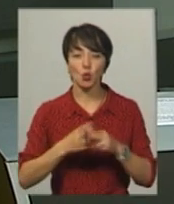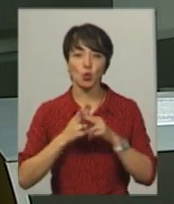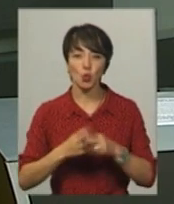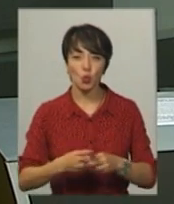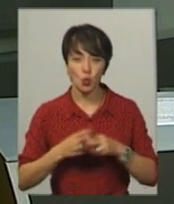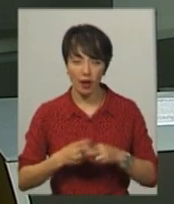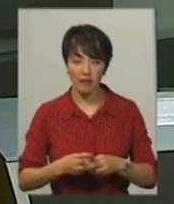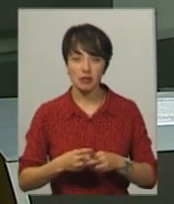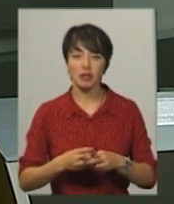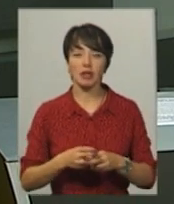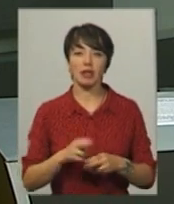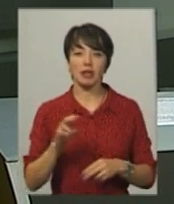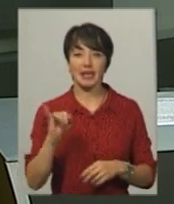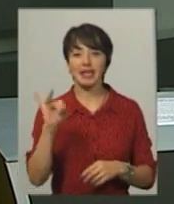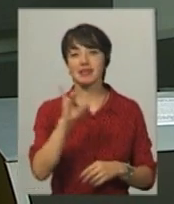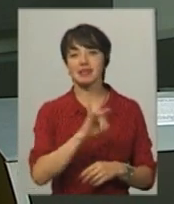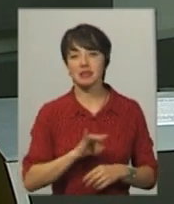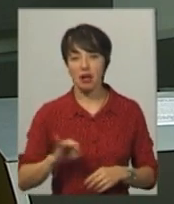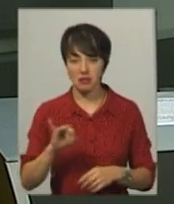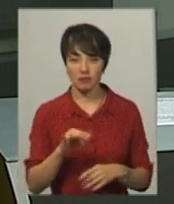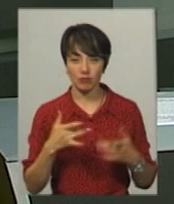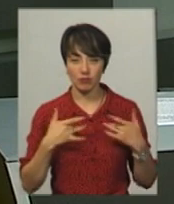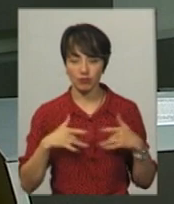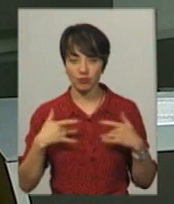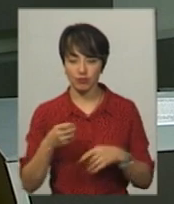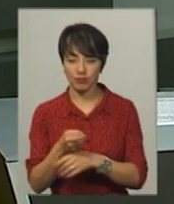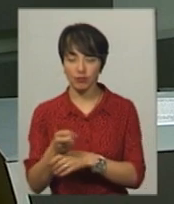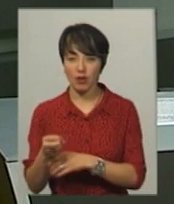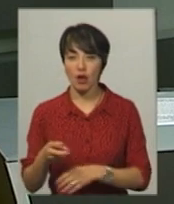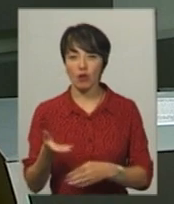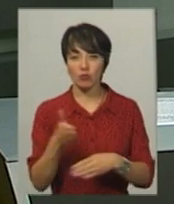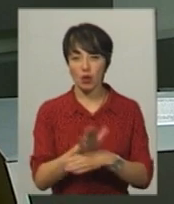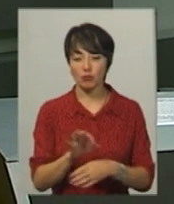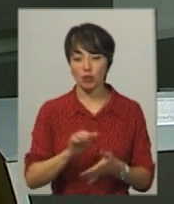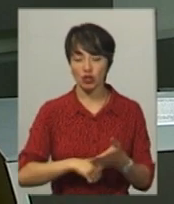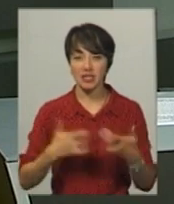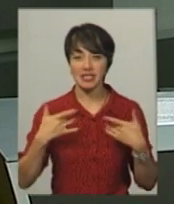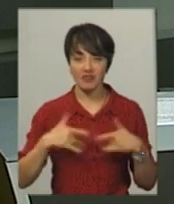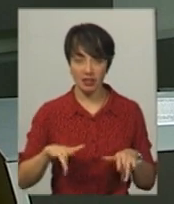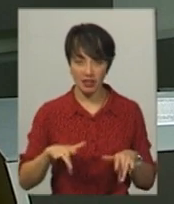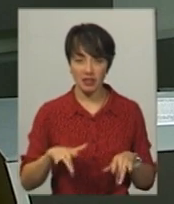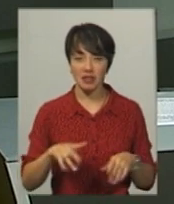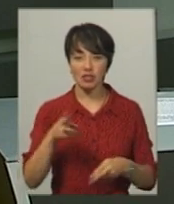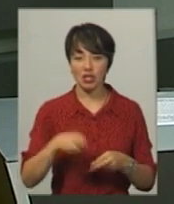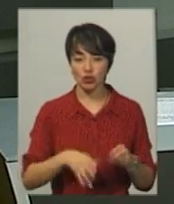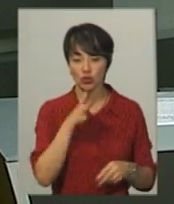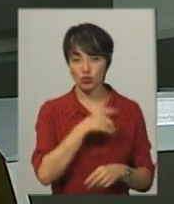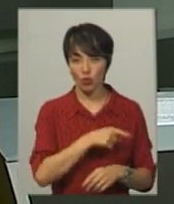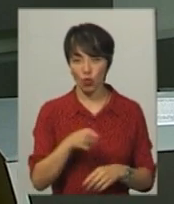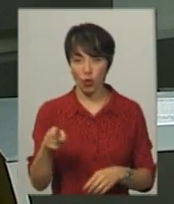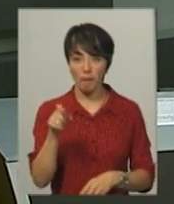– Олександр Бернашевський та Ізяславської – Борис Яцков. У розпорядженнях йдеться, що причина звільнення – закінчення